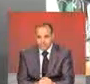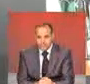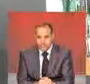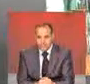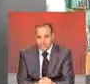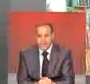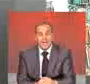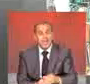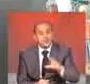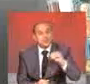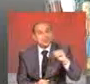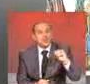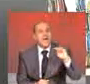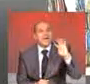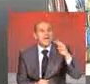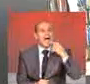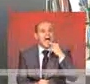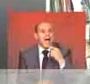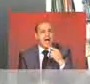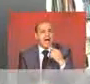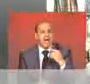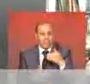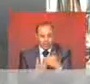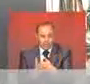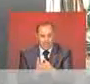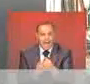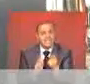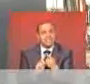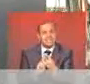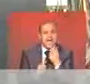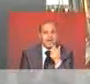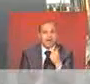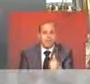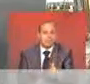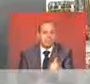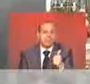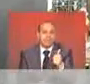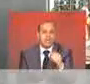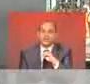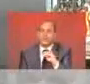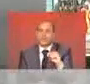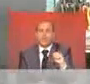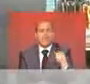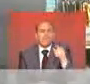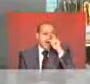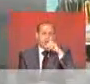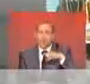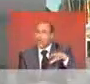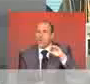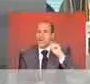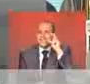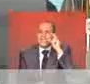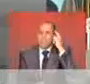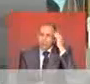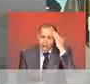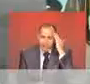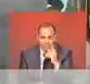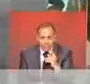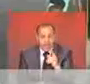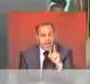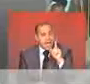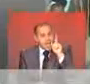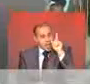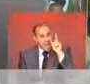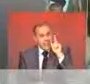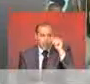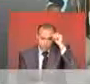سوق الربع بجربة حومة السوق له من الخصائص التي تميزه عن باقي أسواق المدن العربية الإسلامية وحتى عن